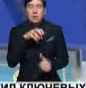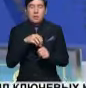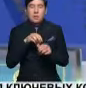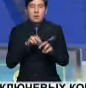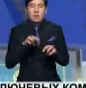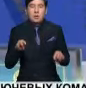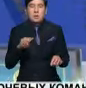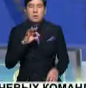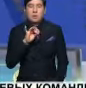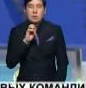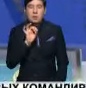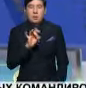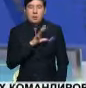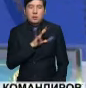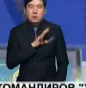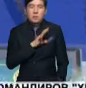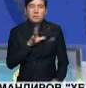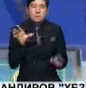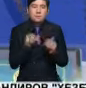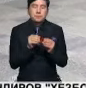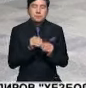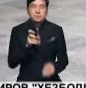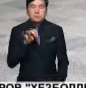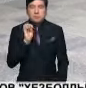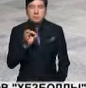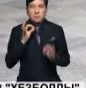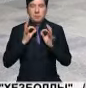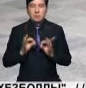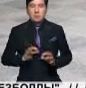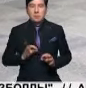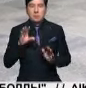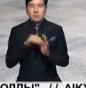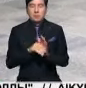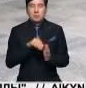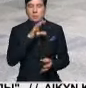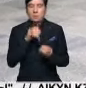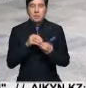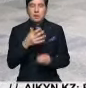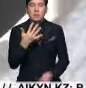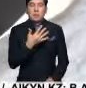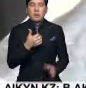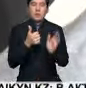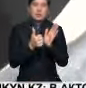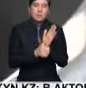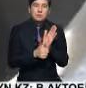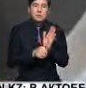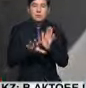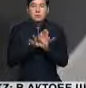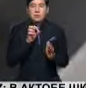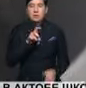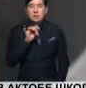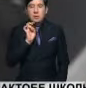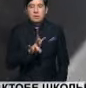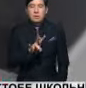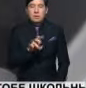юстиции. Исследования проводились совместно с Генеральной прокуратурой. Результаты удивили. В 5 из 6 проб обнаружен мефедрон и другие